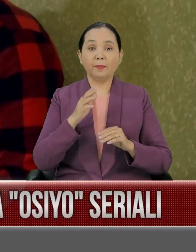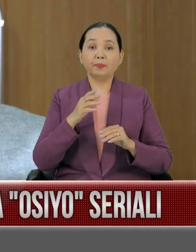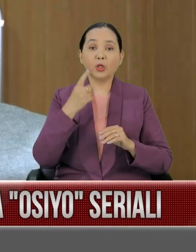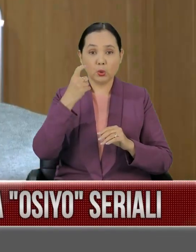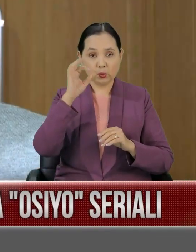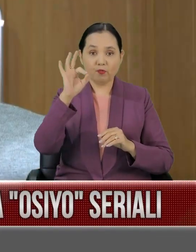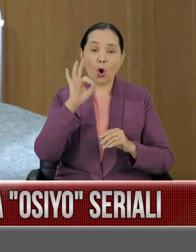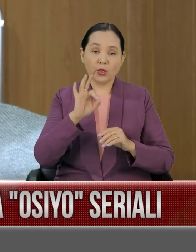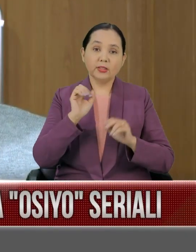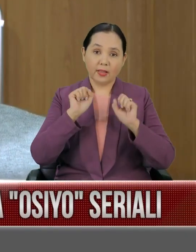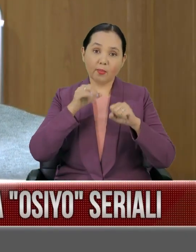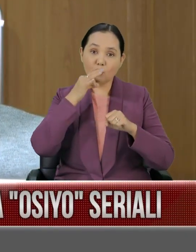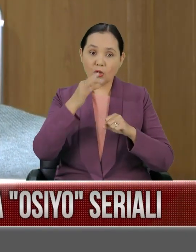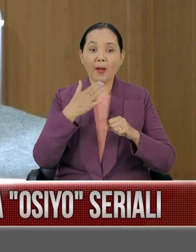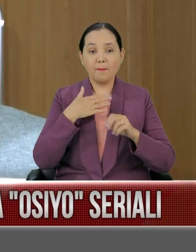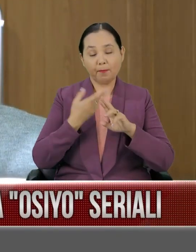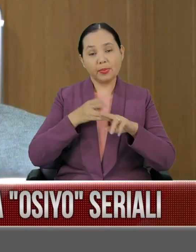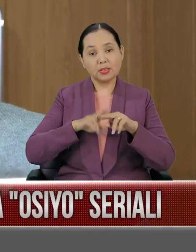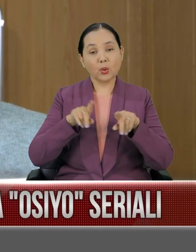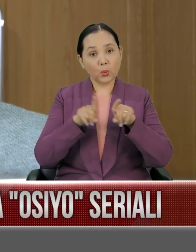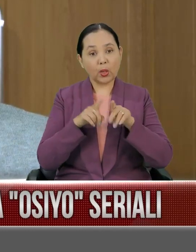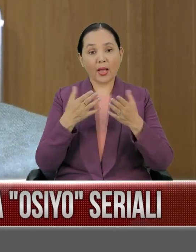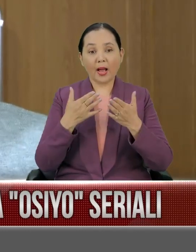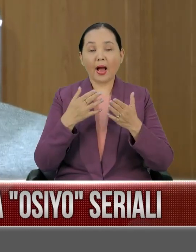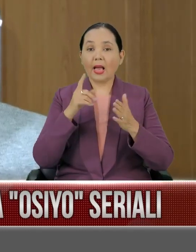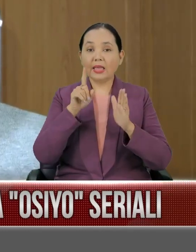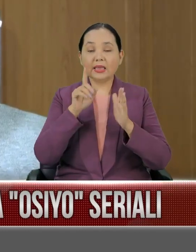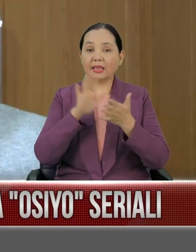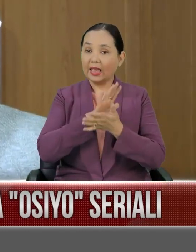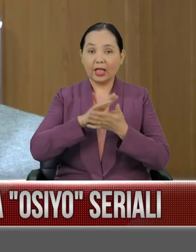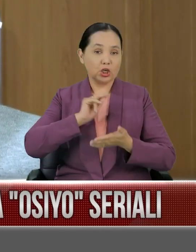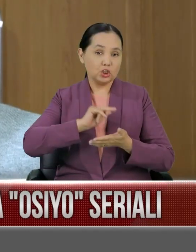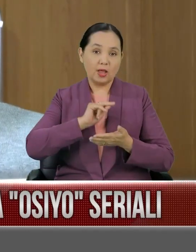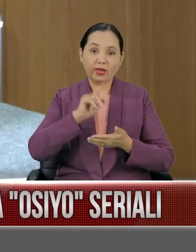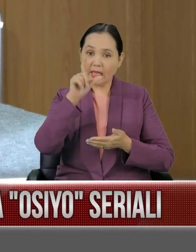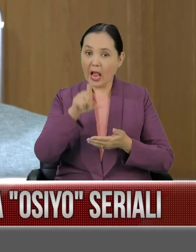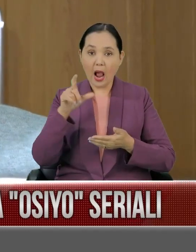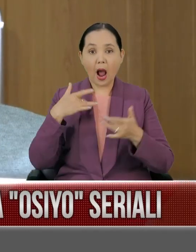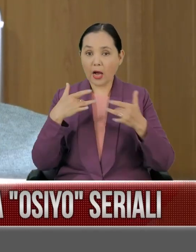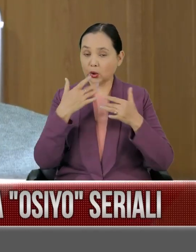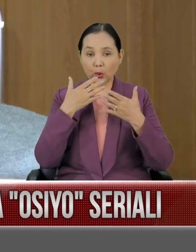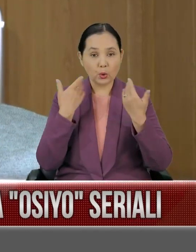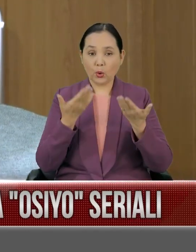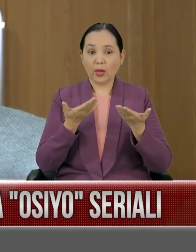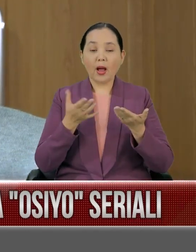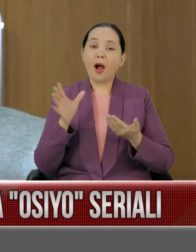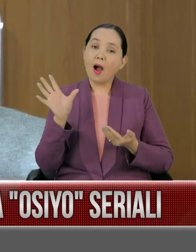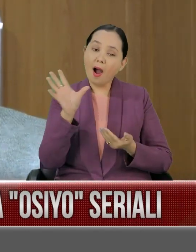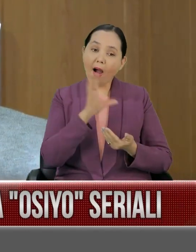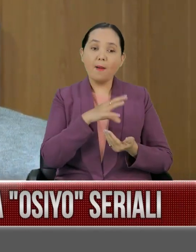100% deb aytishim mumkin. Bizda unaqa bir tekin ishlayotgan aktyor yo'q, i konvert aktyorlar yo'q.